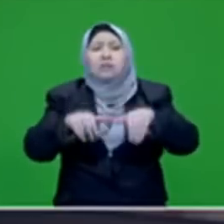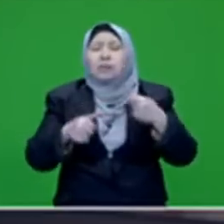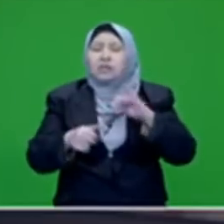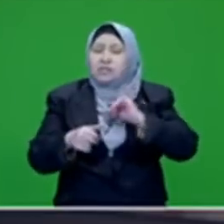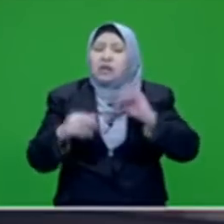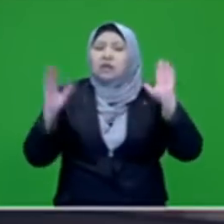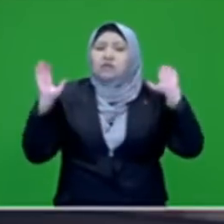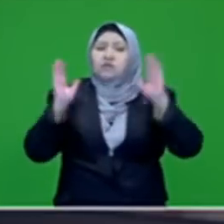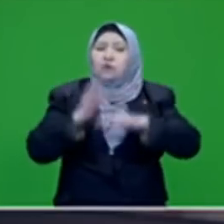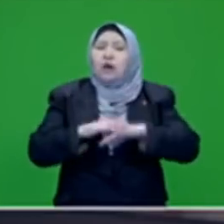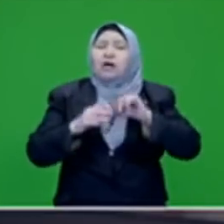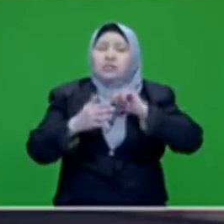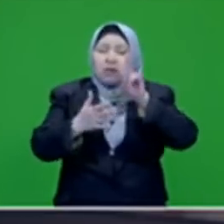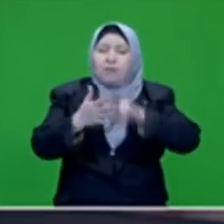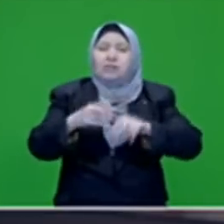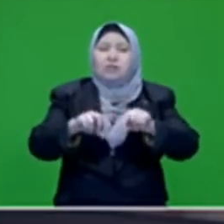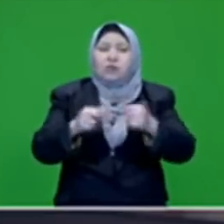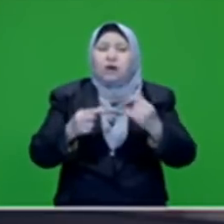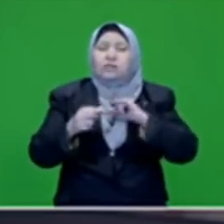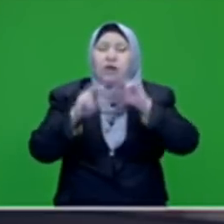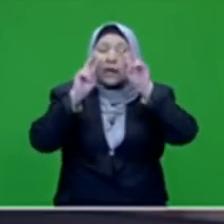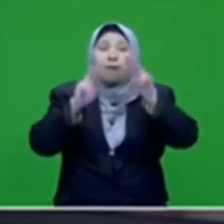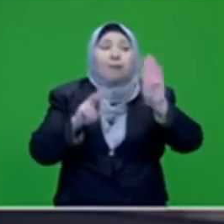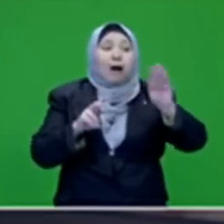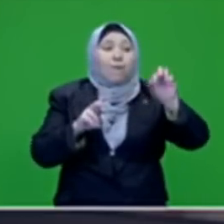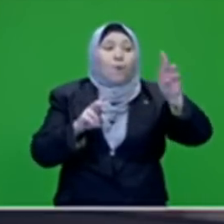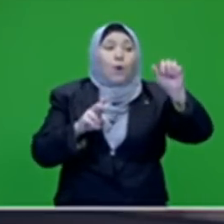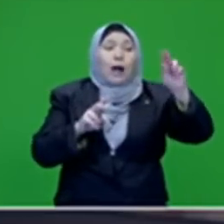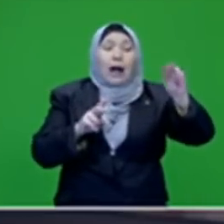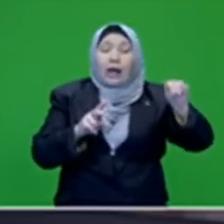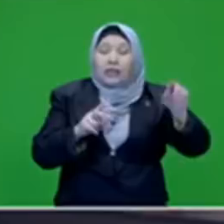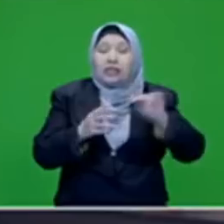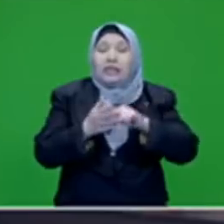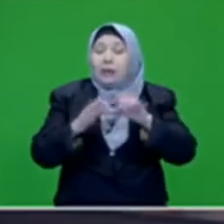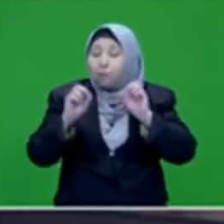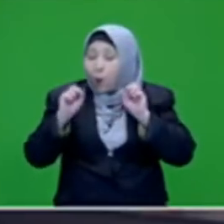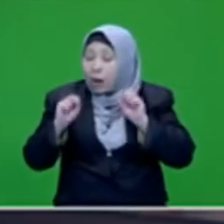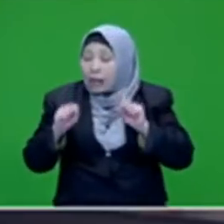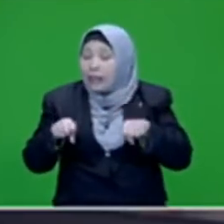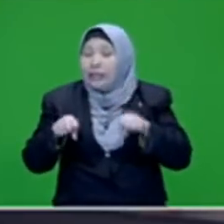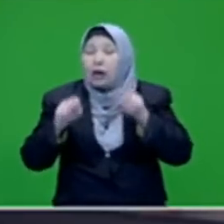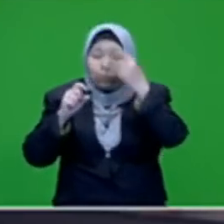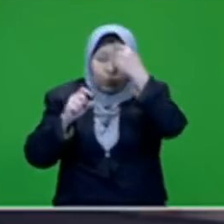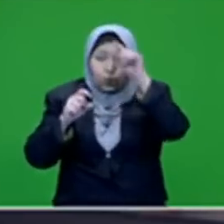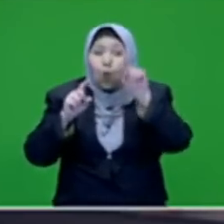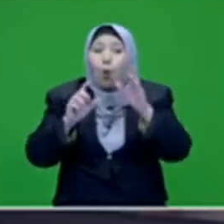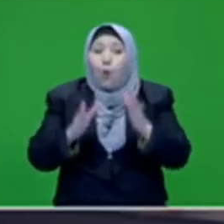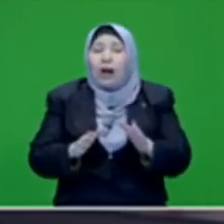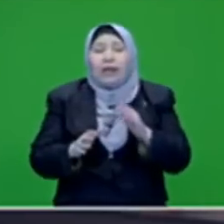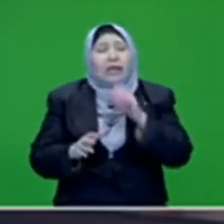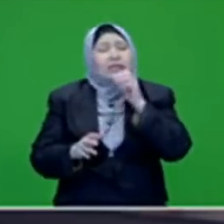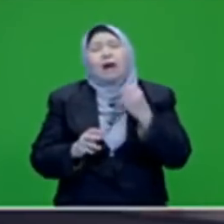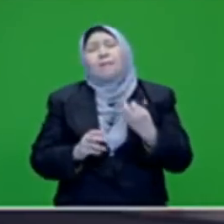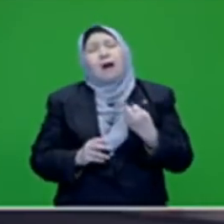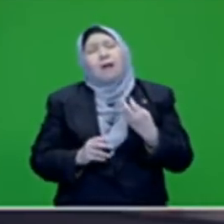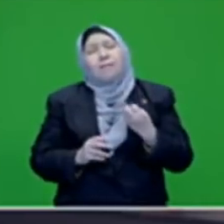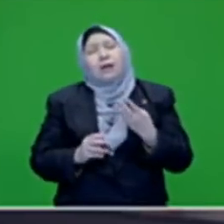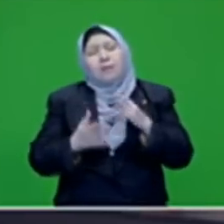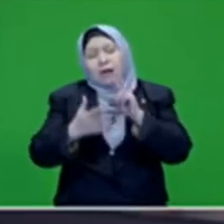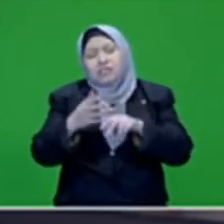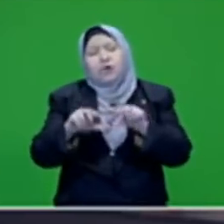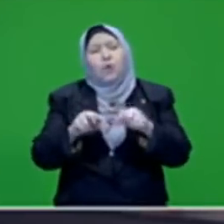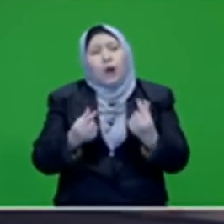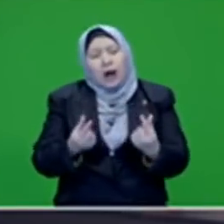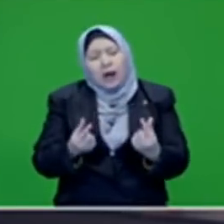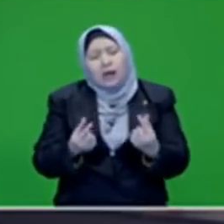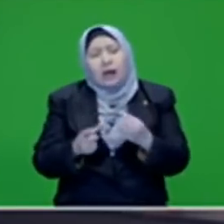solat, saya baca Quran, saya nampak burhan, ya. Dan burhan ini boleh tak bagi orang yang tak berapa baca